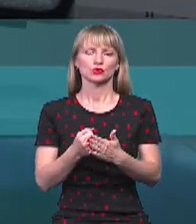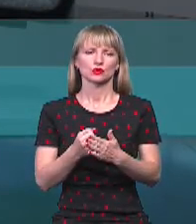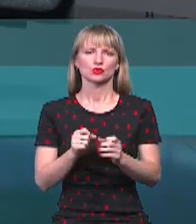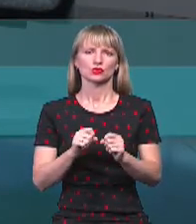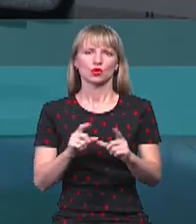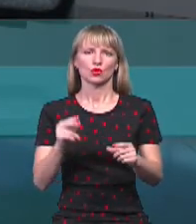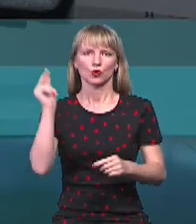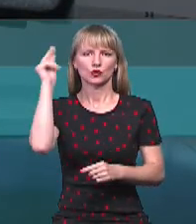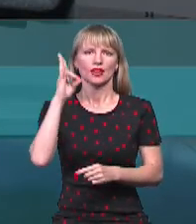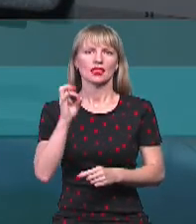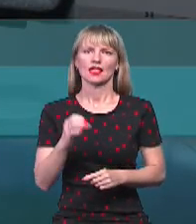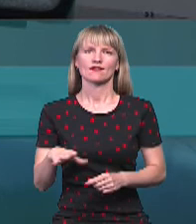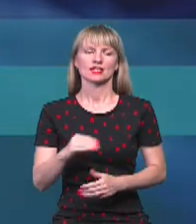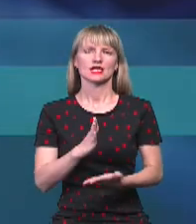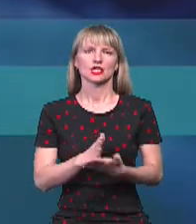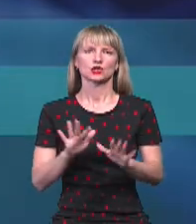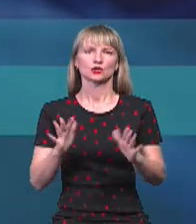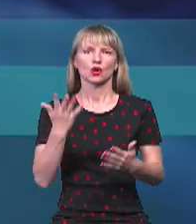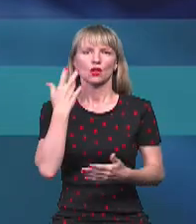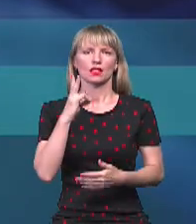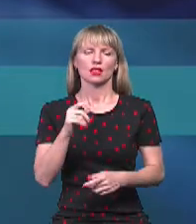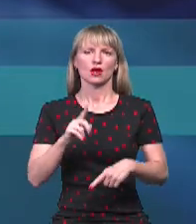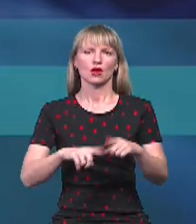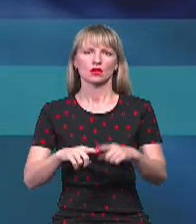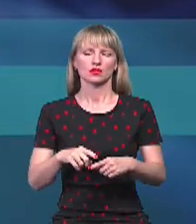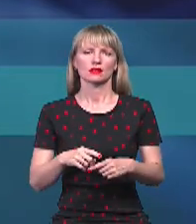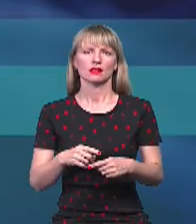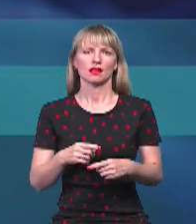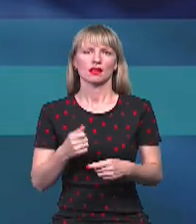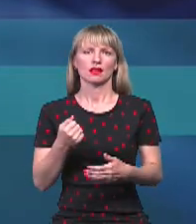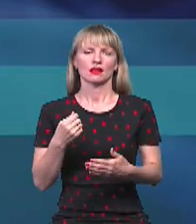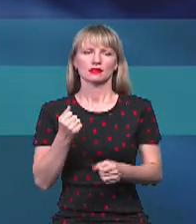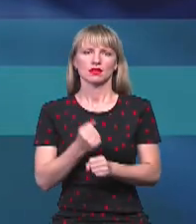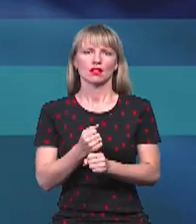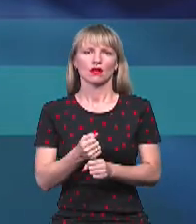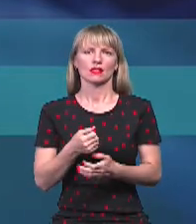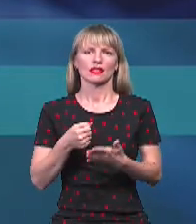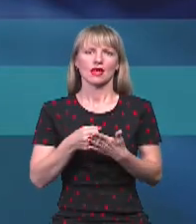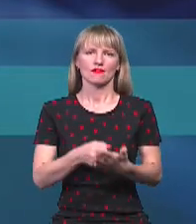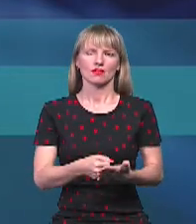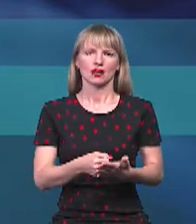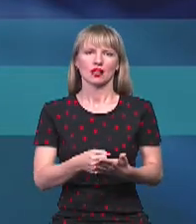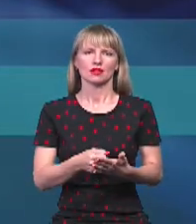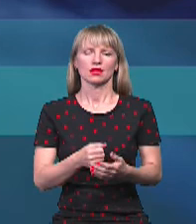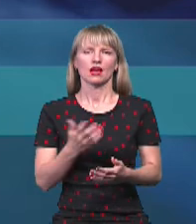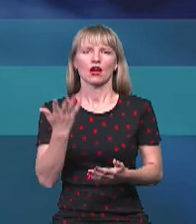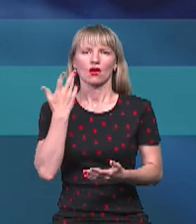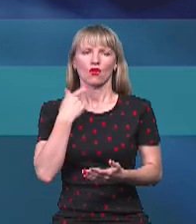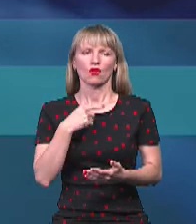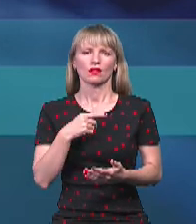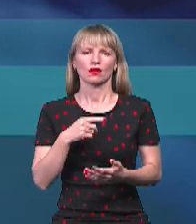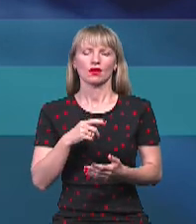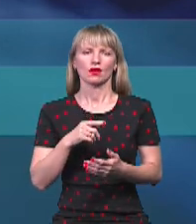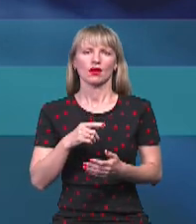учреждениях, конечно, не во всех, но есть случаи, когда на родителей оказывается давление, происходят манипуляции, когда